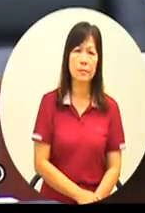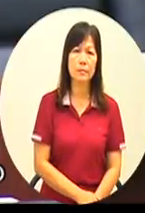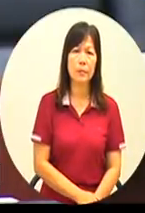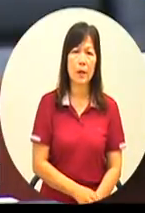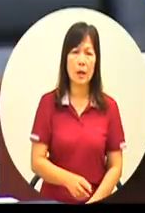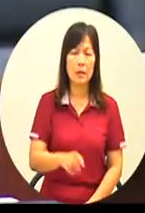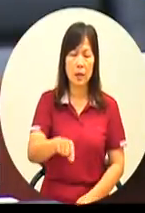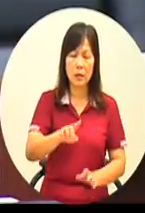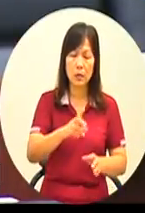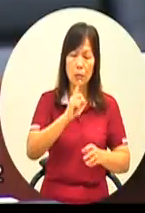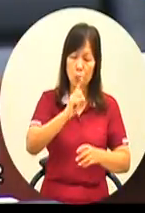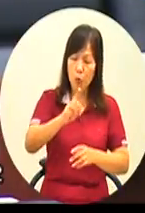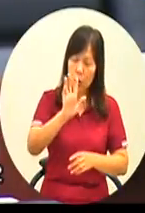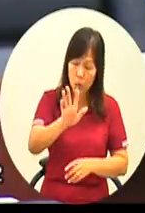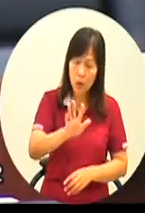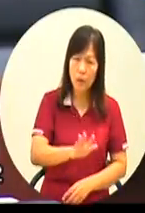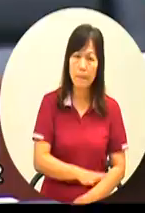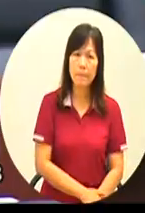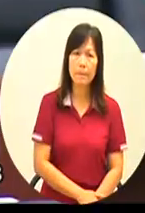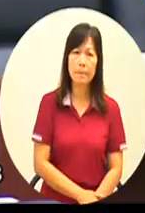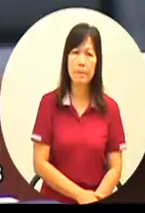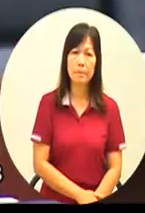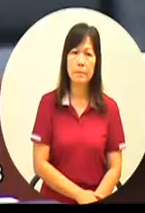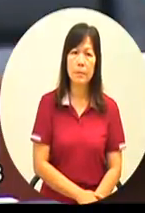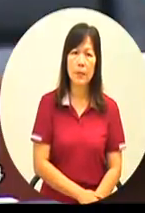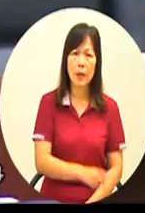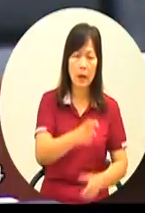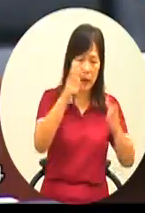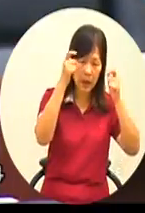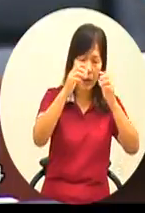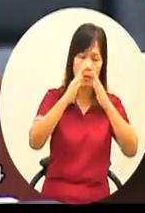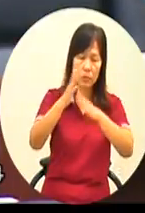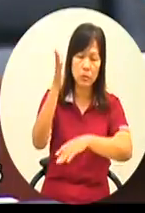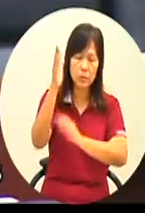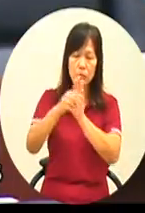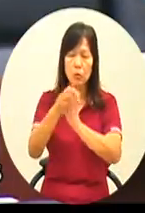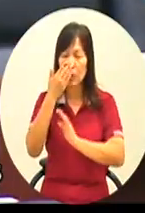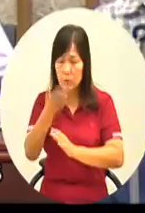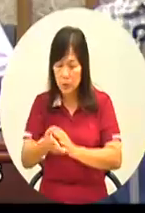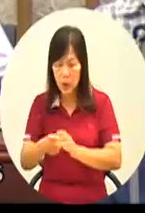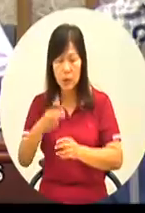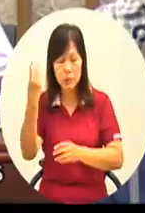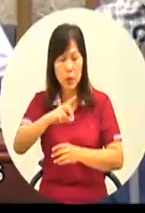气爆现在是不是上诉了？那些高雄市政府败诉的部分上诉了吗？